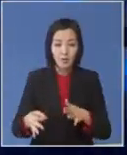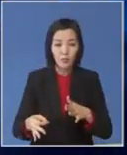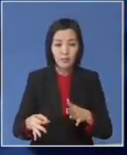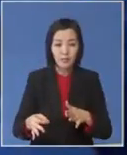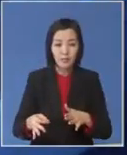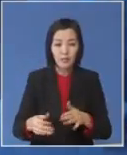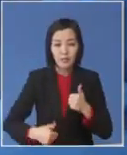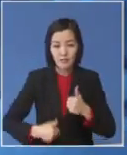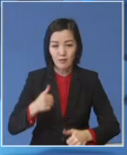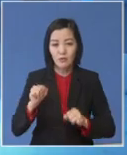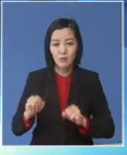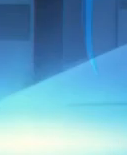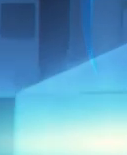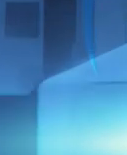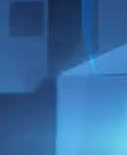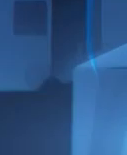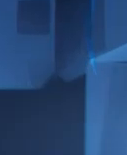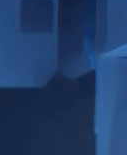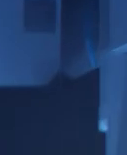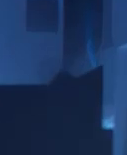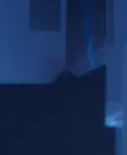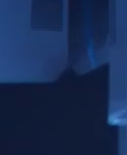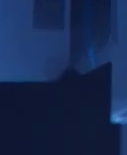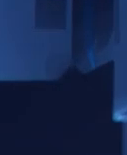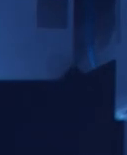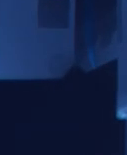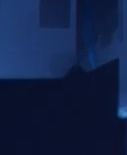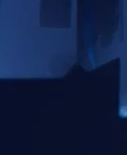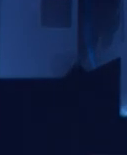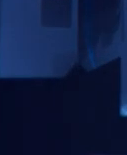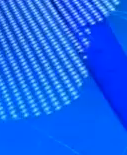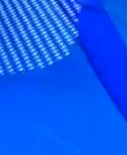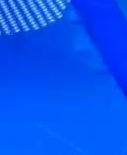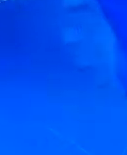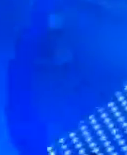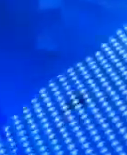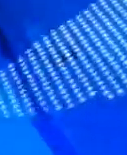Камшат Мұхамеджан, Мәди Байбосын, Жетісу арнасы, Талдықорған.